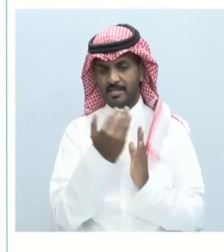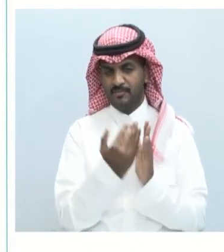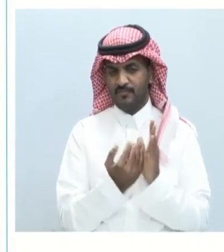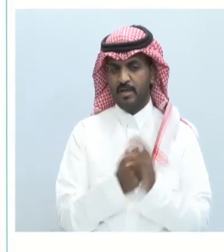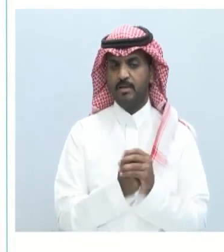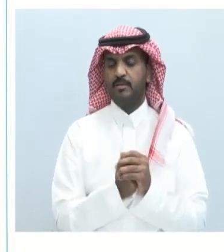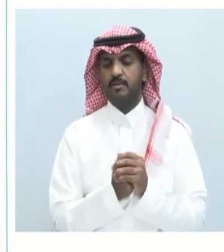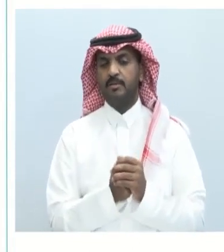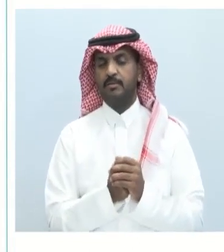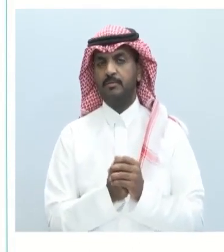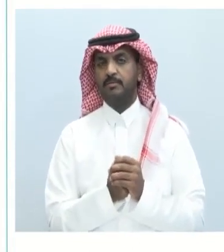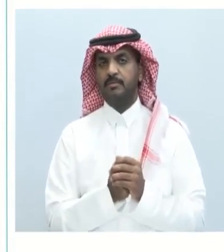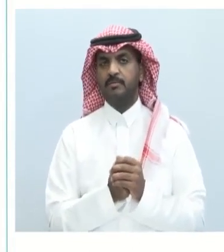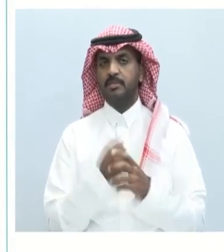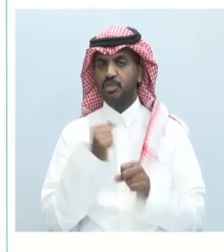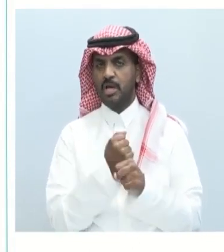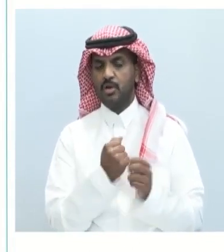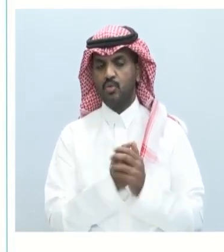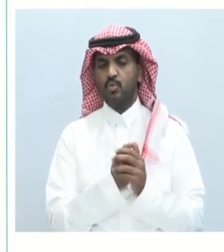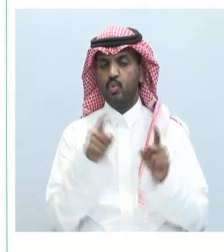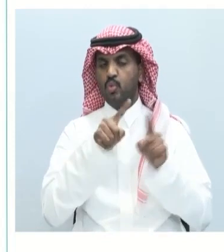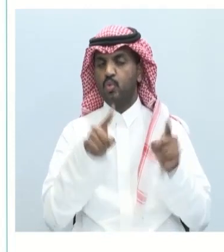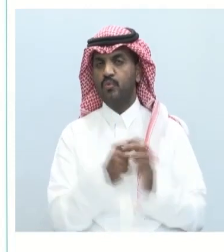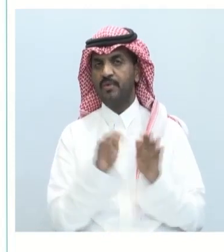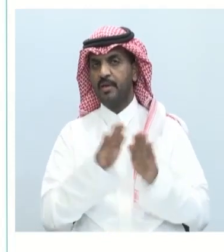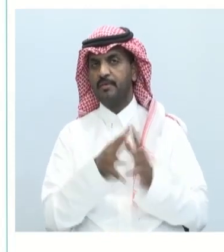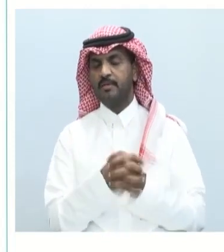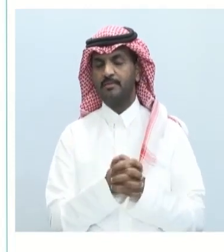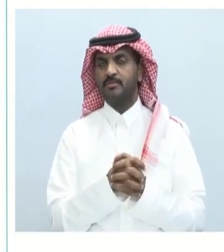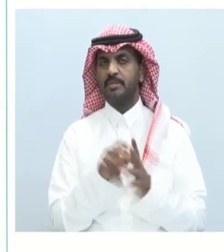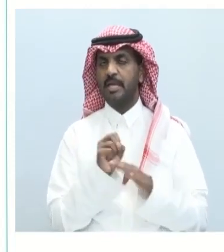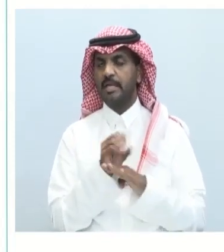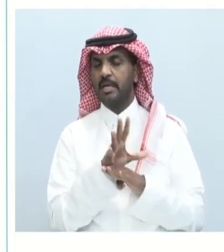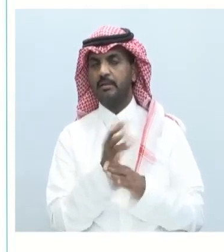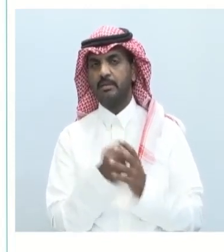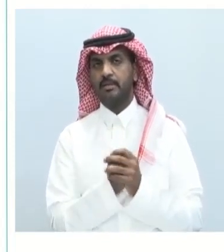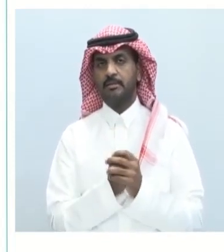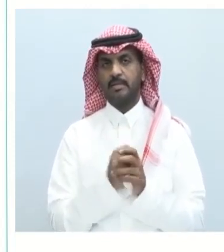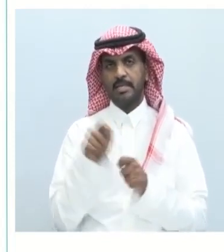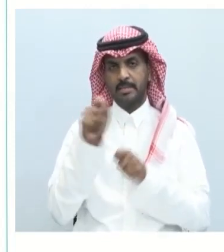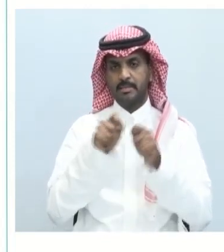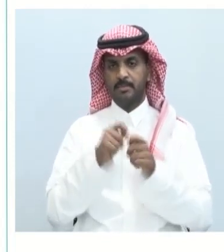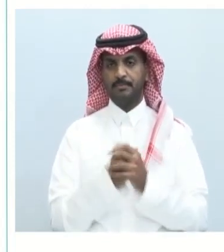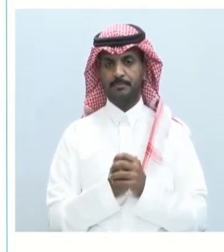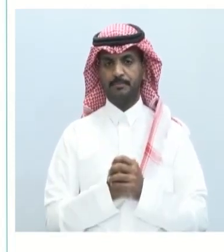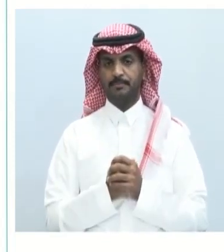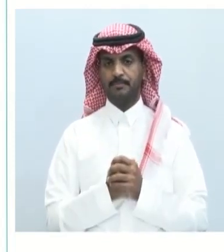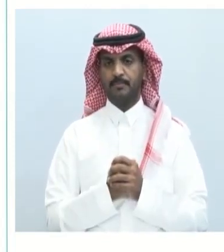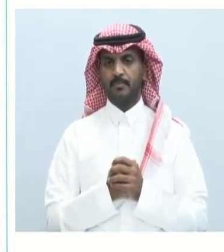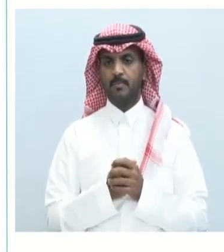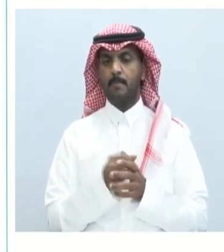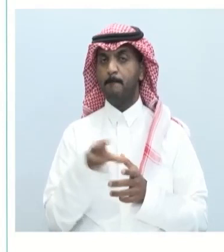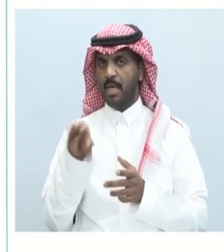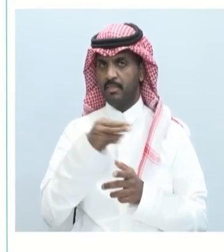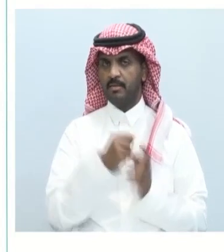المساحه المخصصه لانشاء الحقول في نافذه طريقه عرض التصميم ايضا بعض